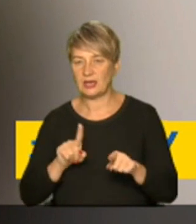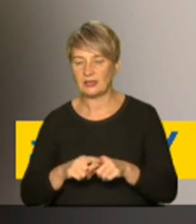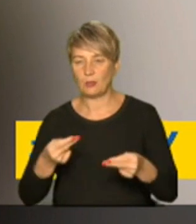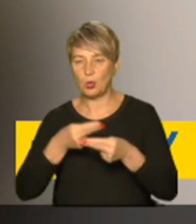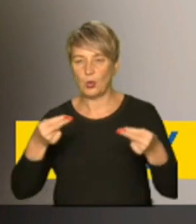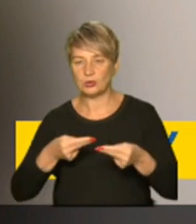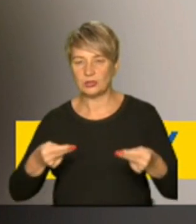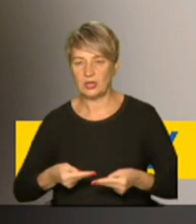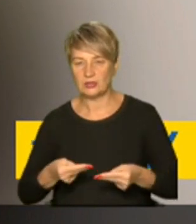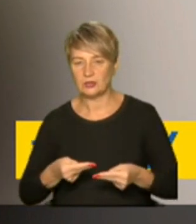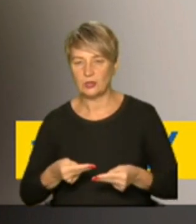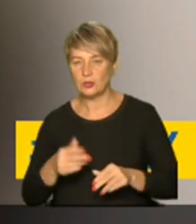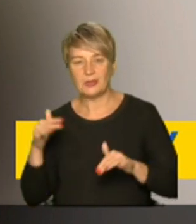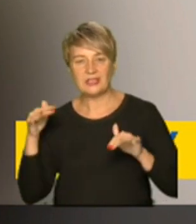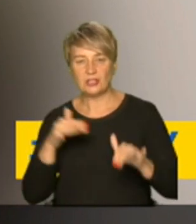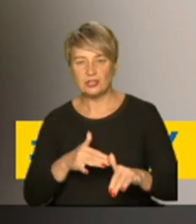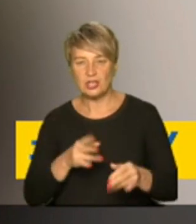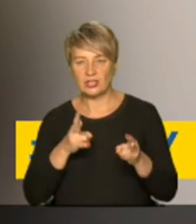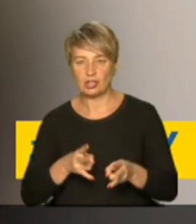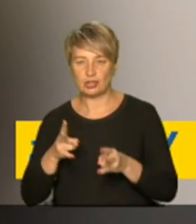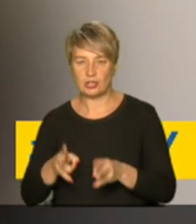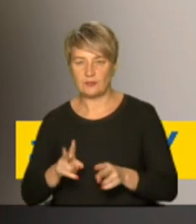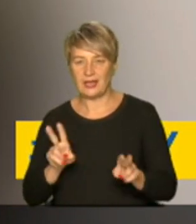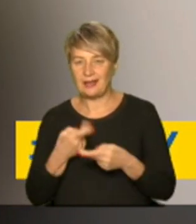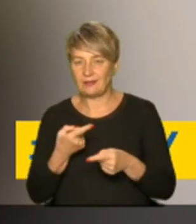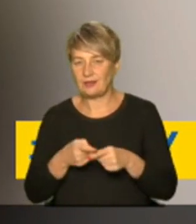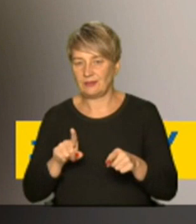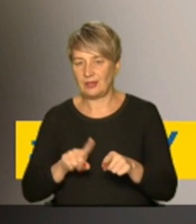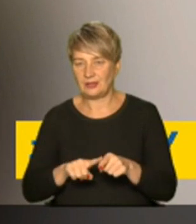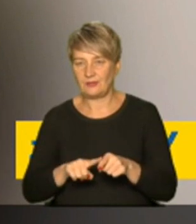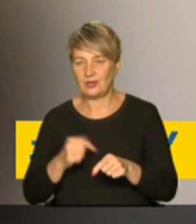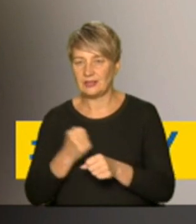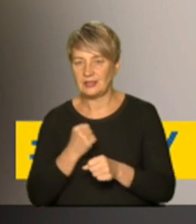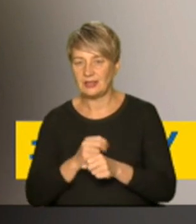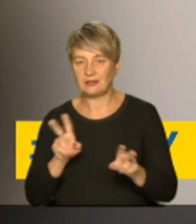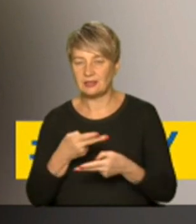они не шли на свои жертвы. Этого не стоит. Это не наша война.